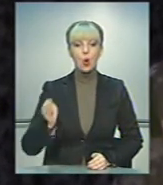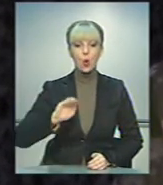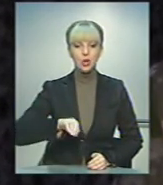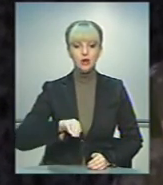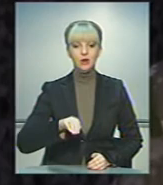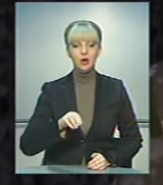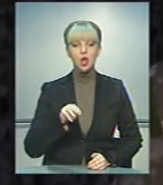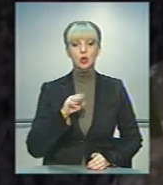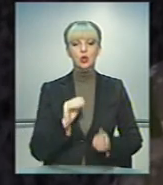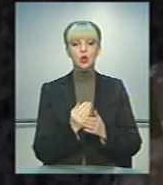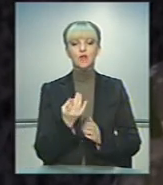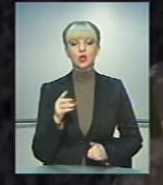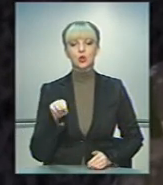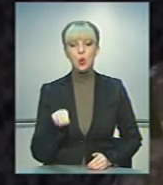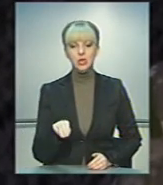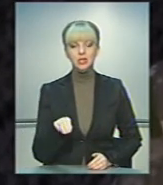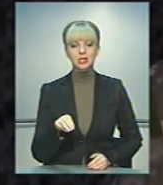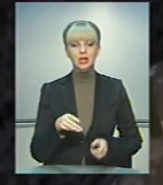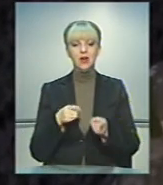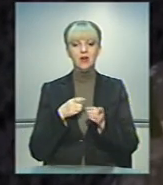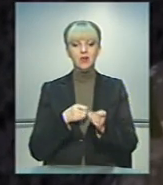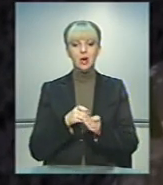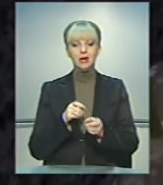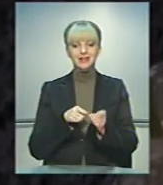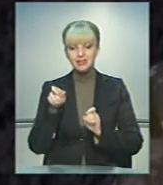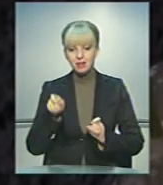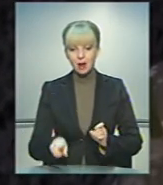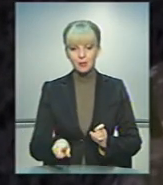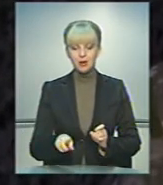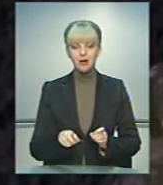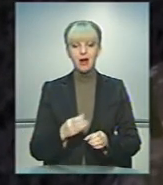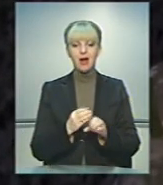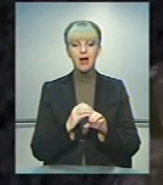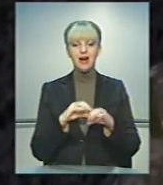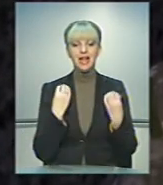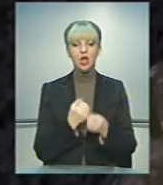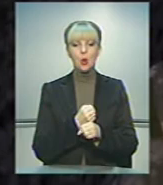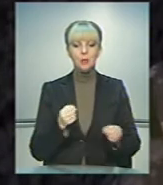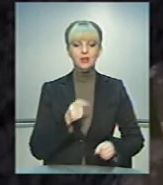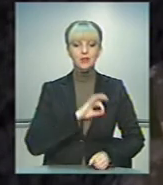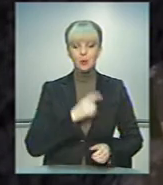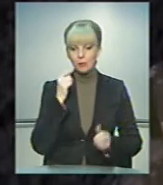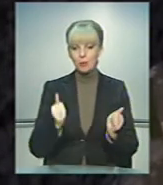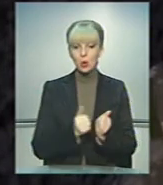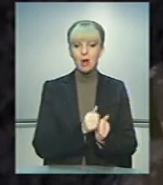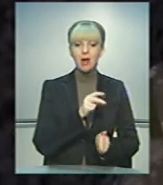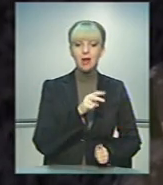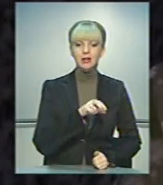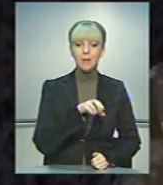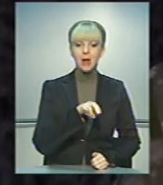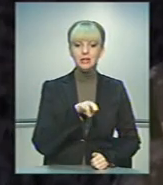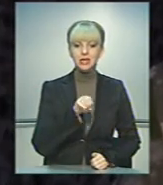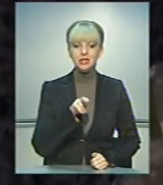По Новотроїцькому вогонь вів снайпер. Гранатомети та стрілецьку зброю вони використовували поблизу Лебединського, Славного